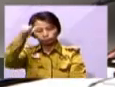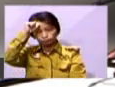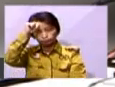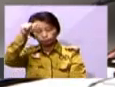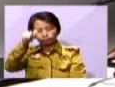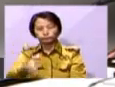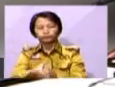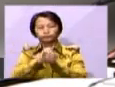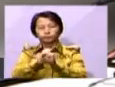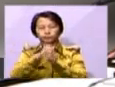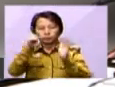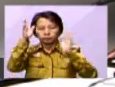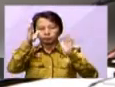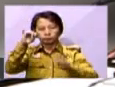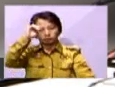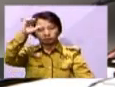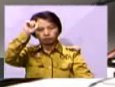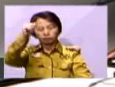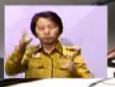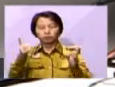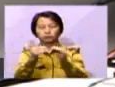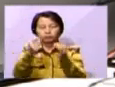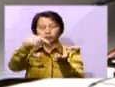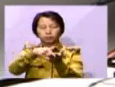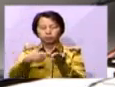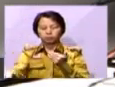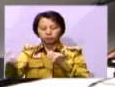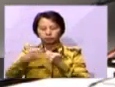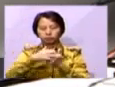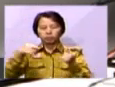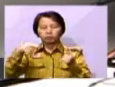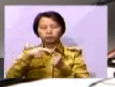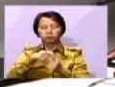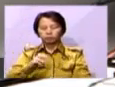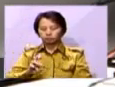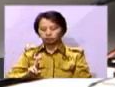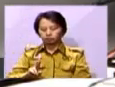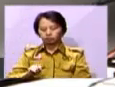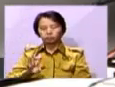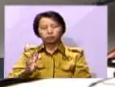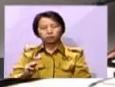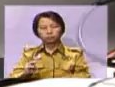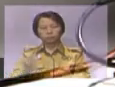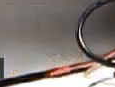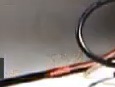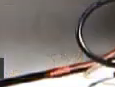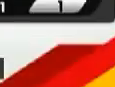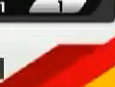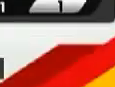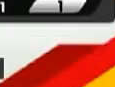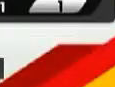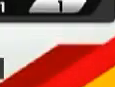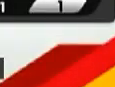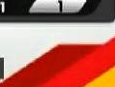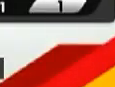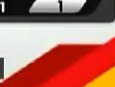Assalamualaikum. Salam satu Malaysia. InsyaAllah kita jumpa lagi. Kembali semula bersama rakan setugas selepas ini.